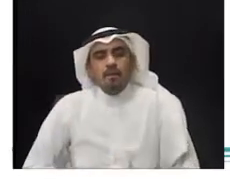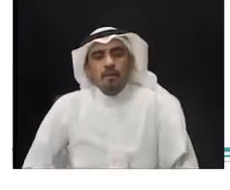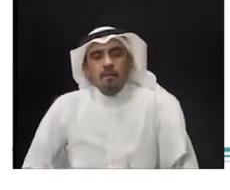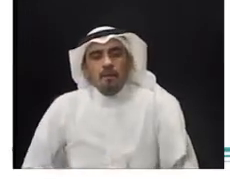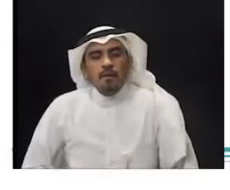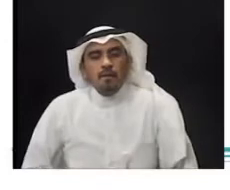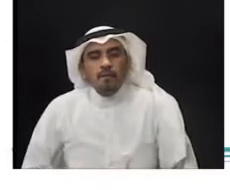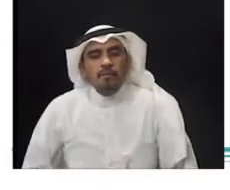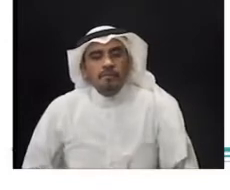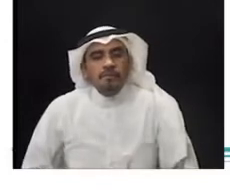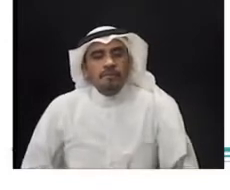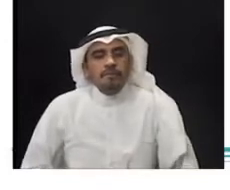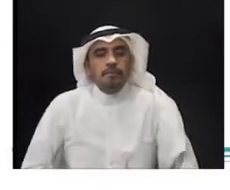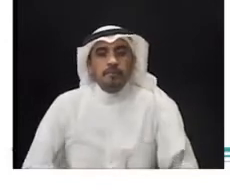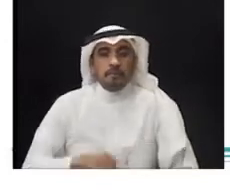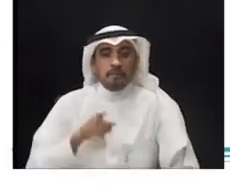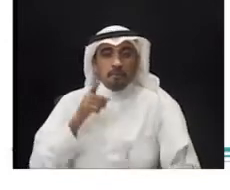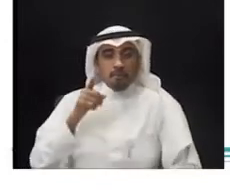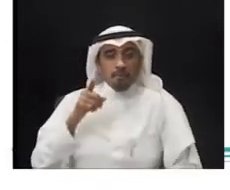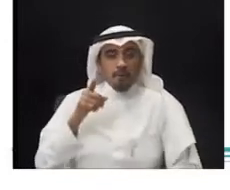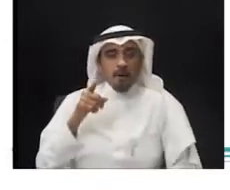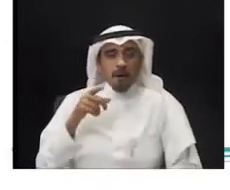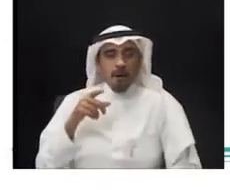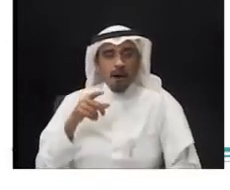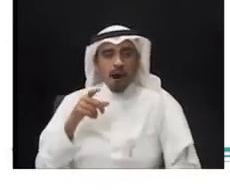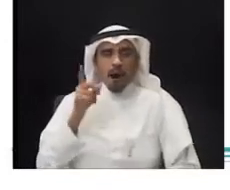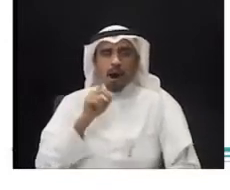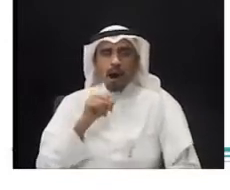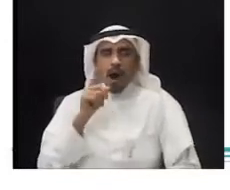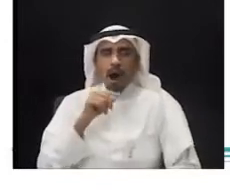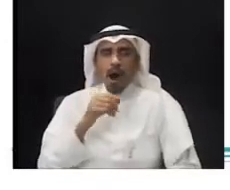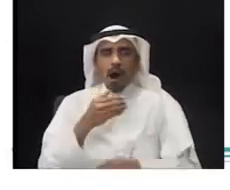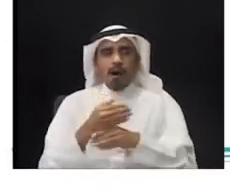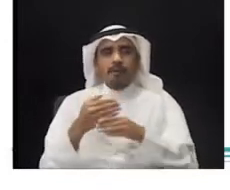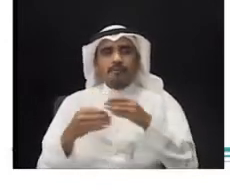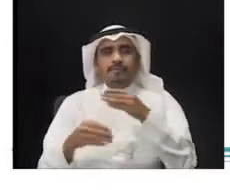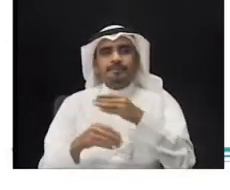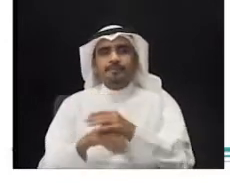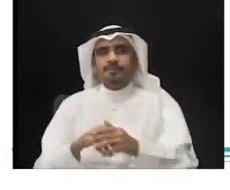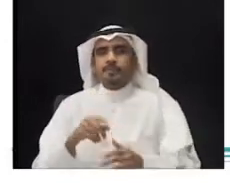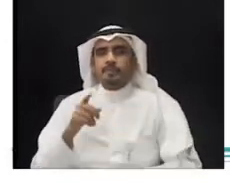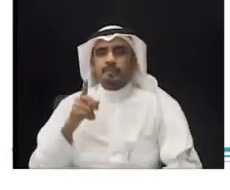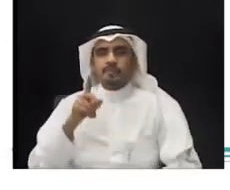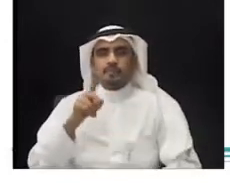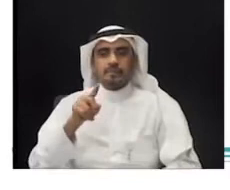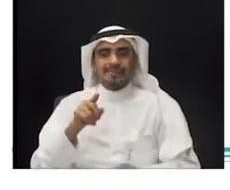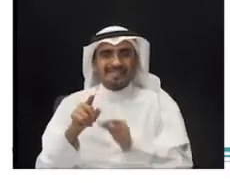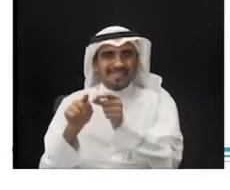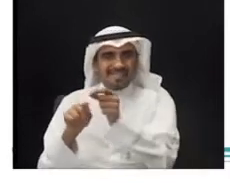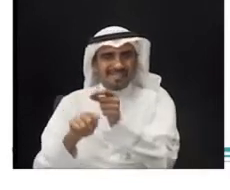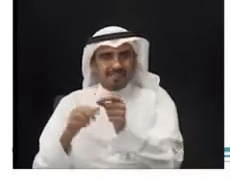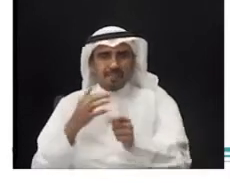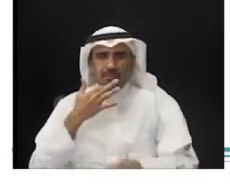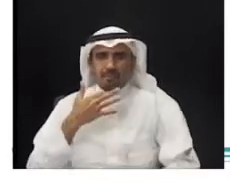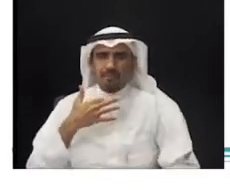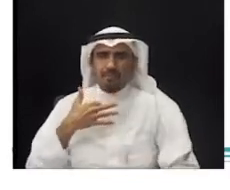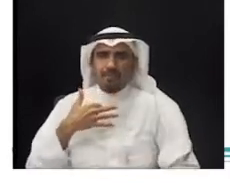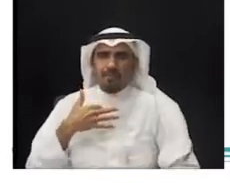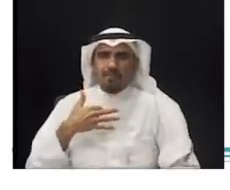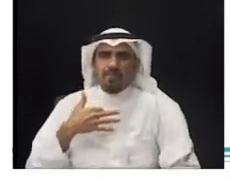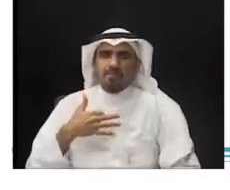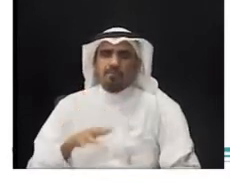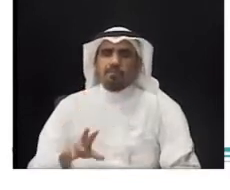القريب. واسم الإشارة هؤلاء دائما يأتي مبني، وعندما